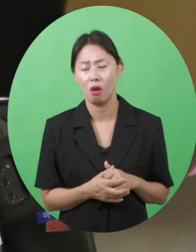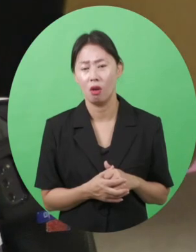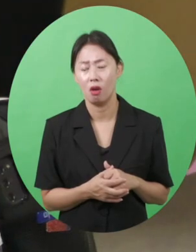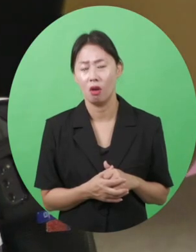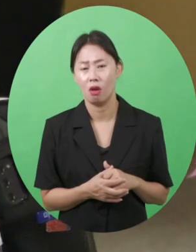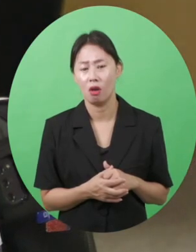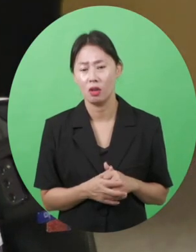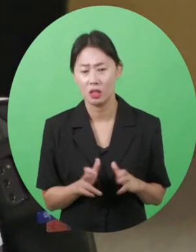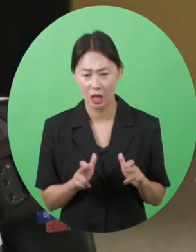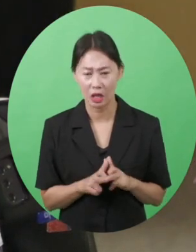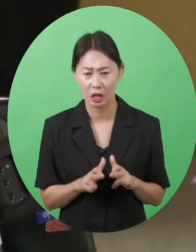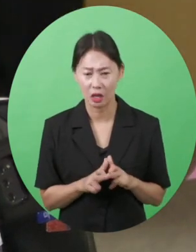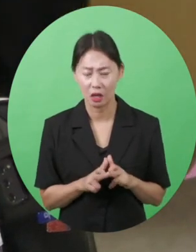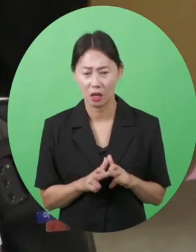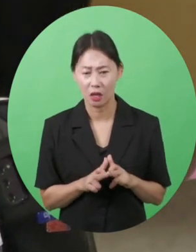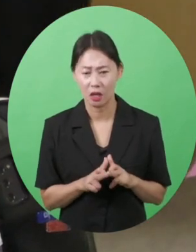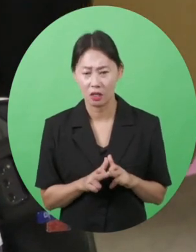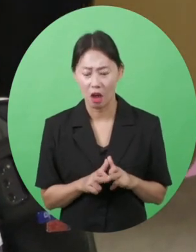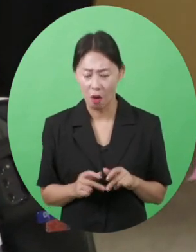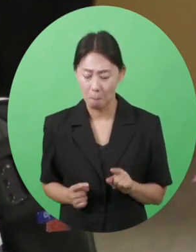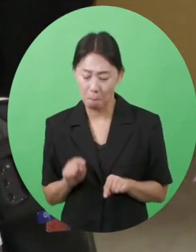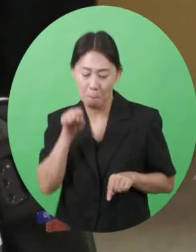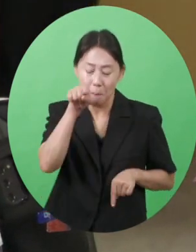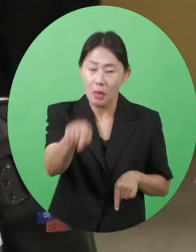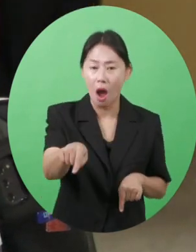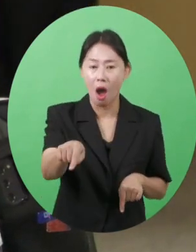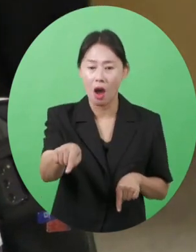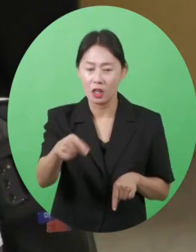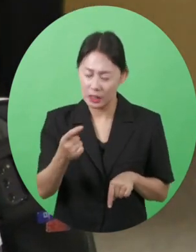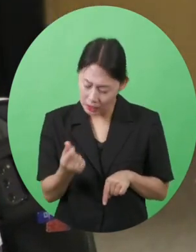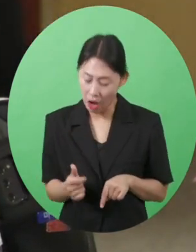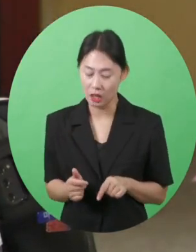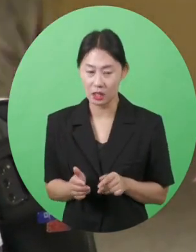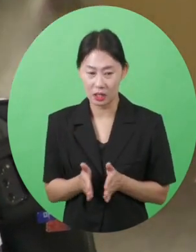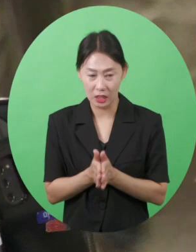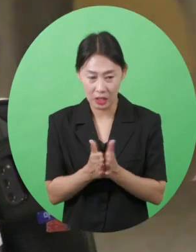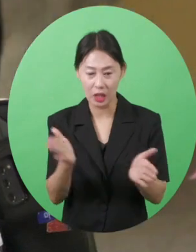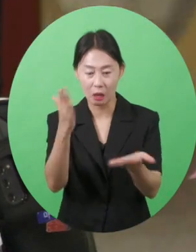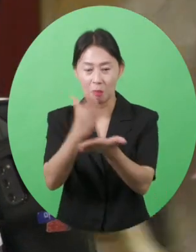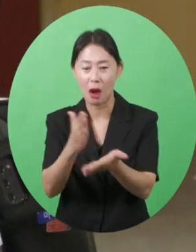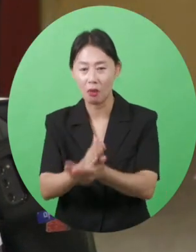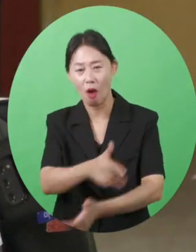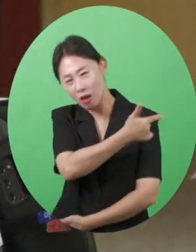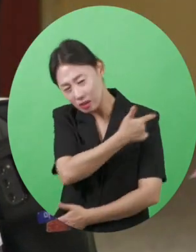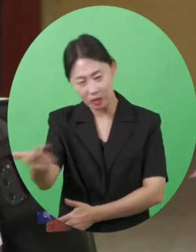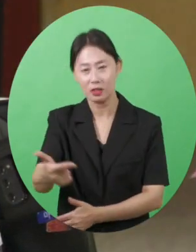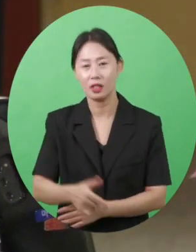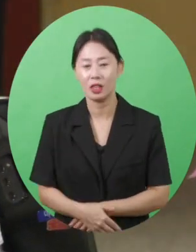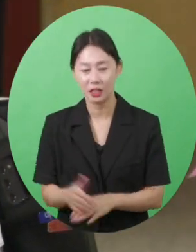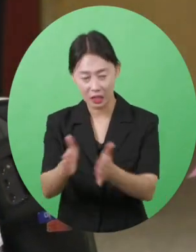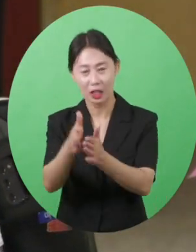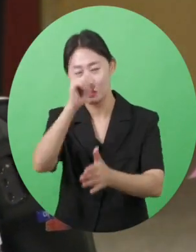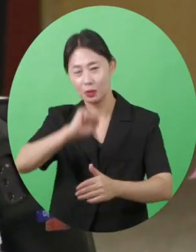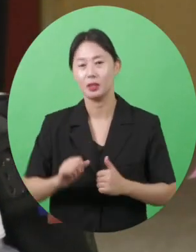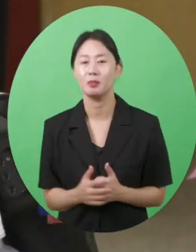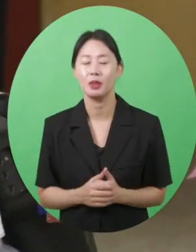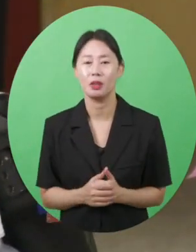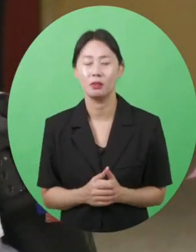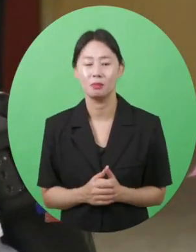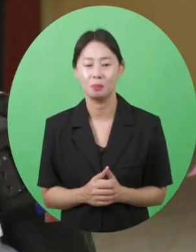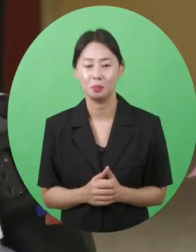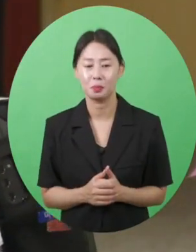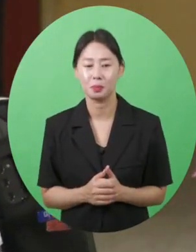그 일단 큰 걸음 한번 띄울 수 있는 계기를 좀 마련해 주셨으면 고맙겠습니다.